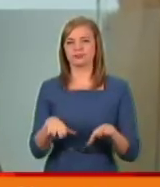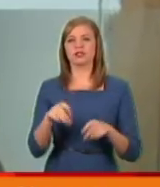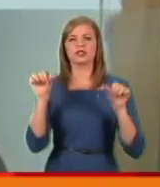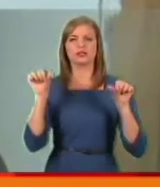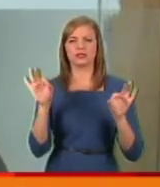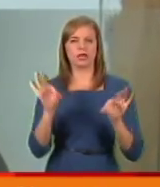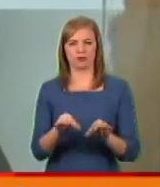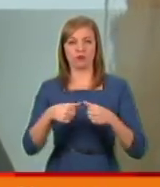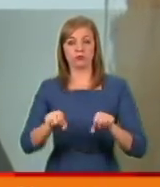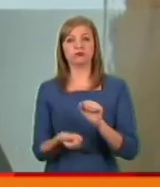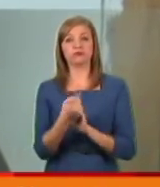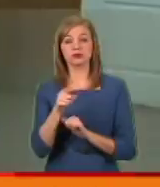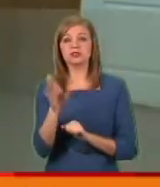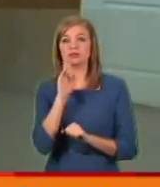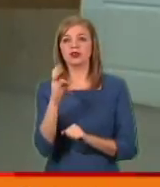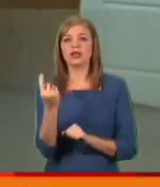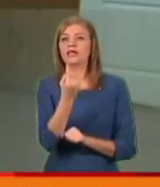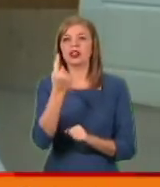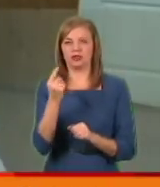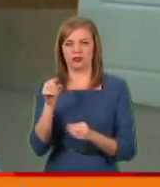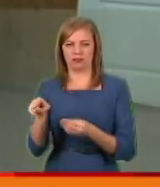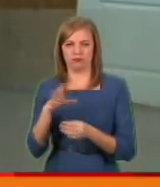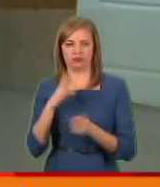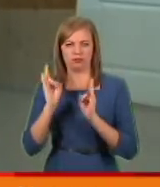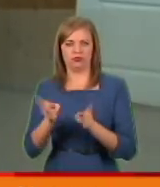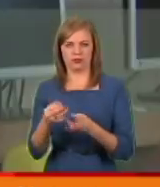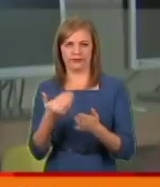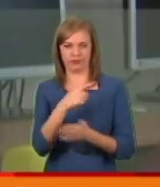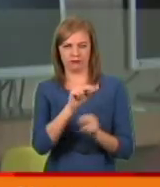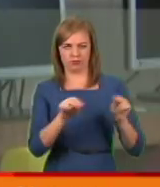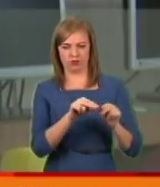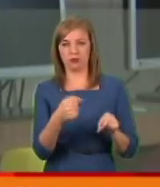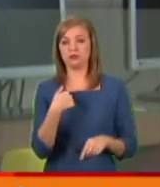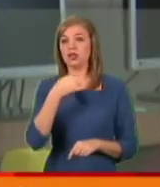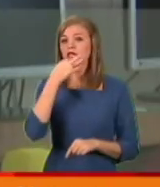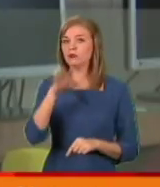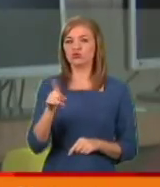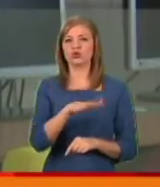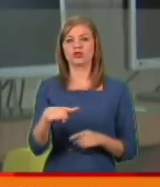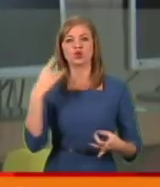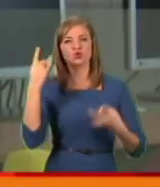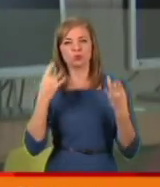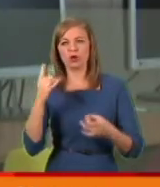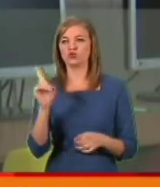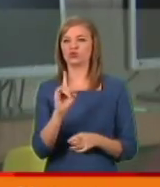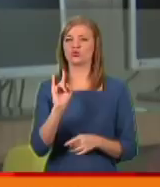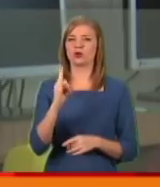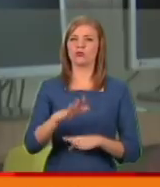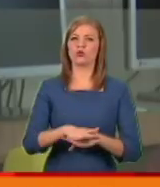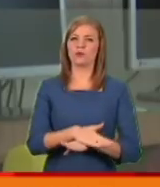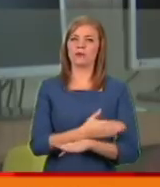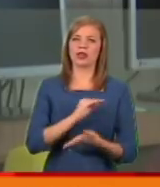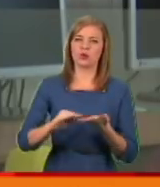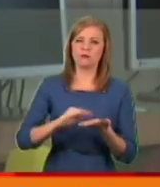термінову комісію. З'ясувалося, Лаура не єдина, кому діставалося від педагогині. Мені не подобається, що діти шумять, що дитина медленно